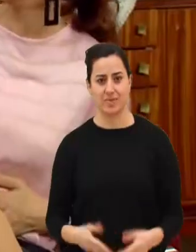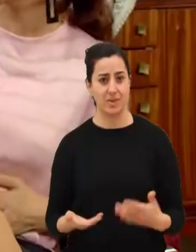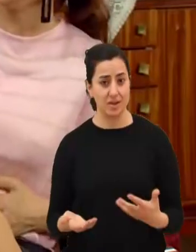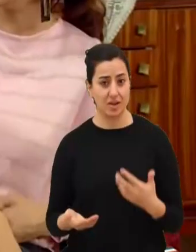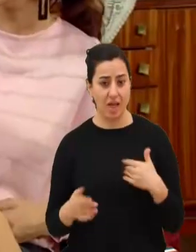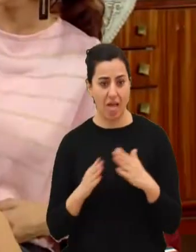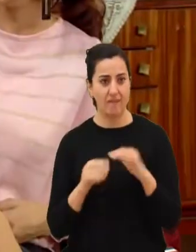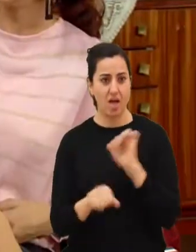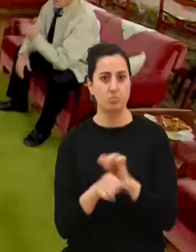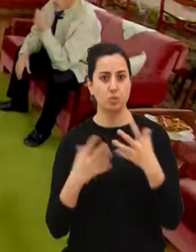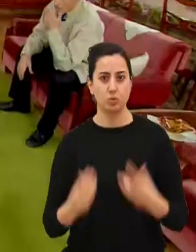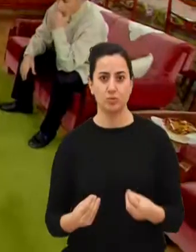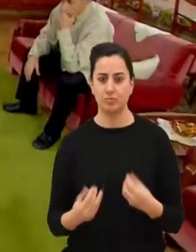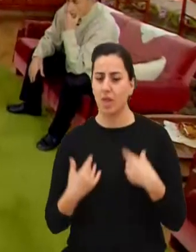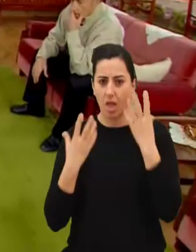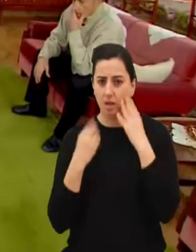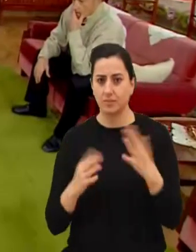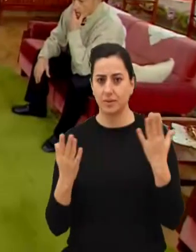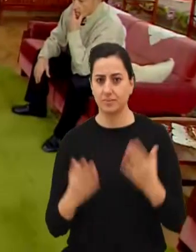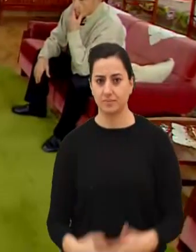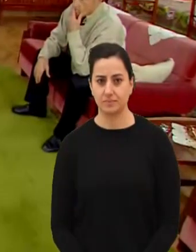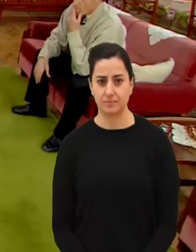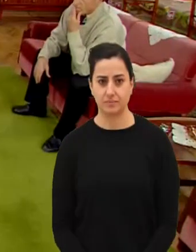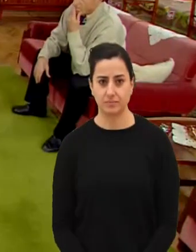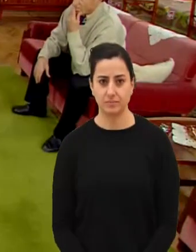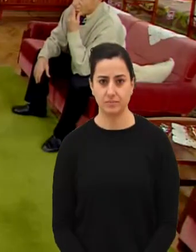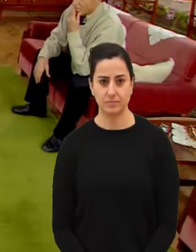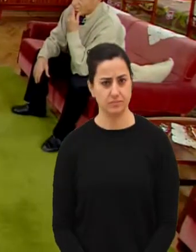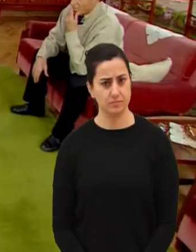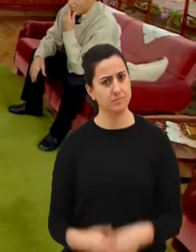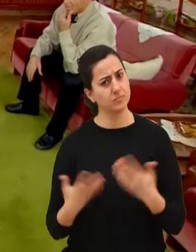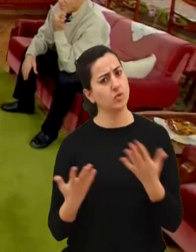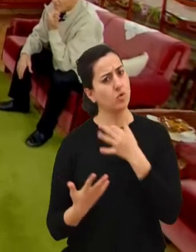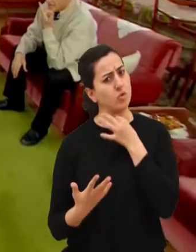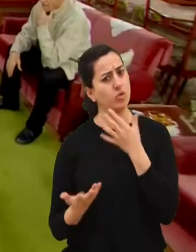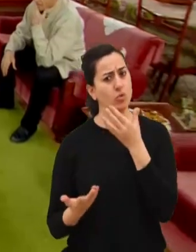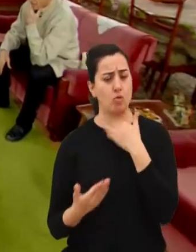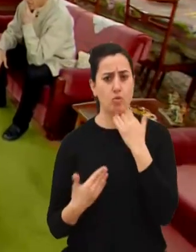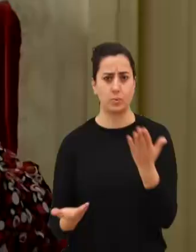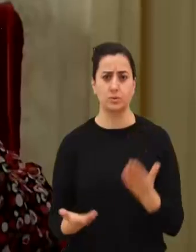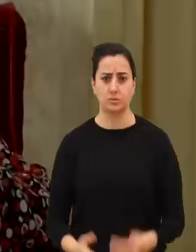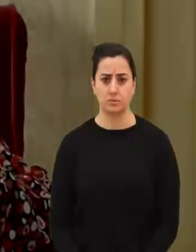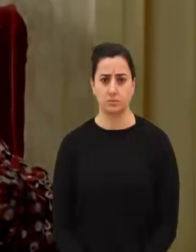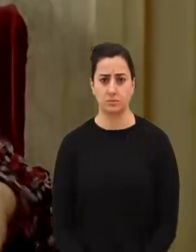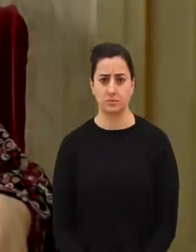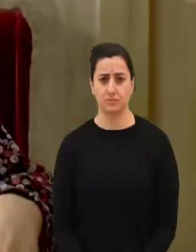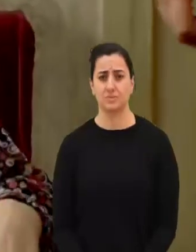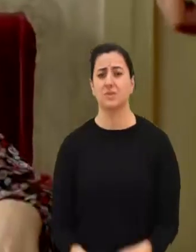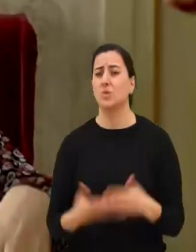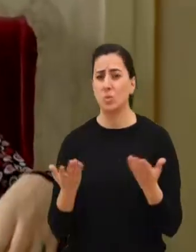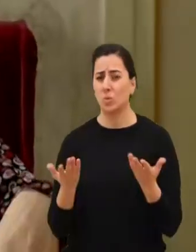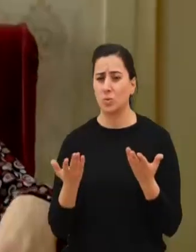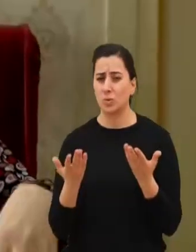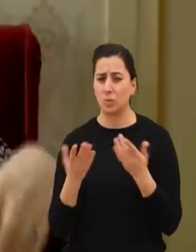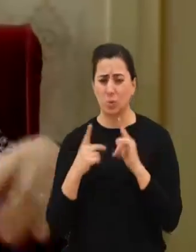demek bizi eve hapsetmiş. Ya anlamadım ki ben. Nasıl yapar böyle bir şey canım? Aa, Rukiye Hanım. Bre, ne